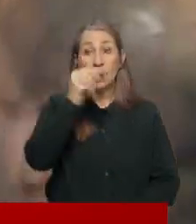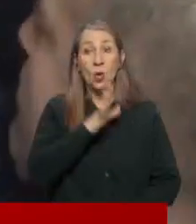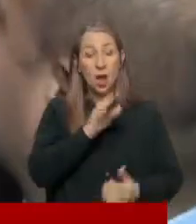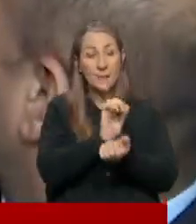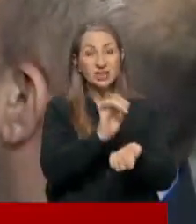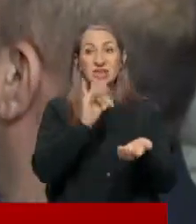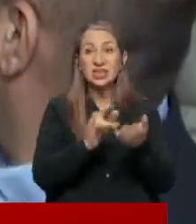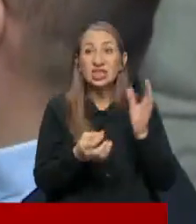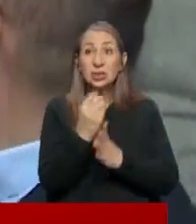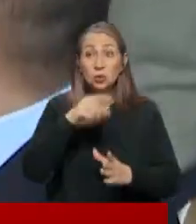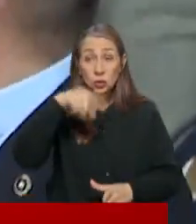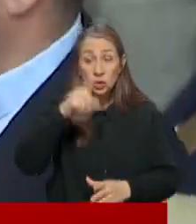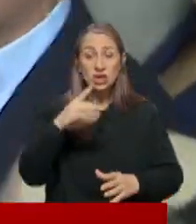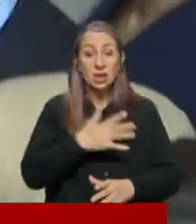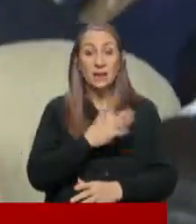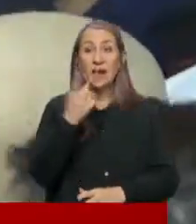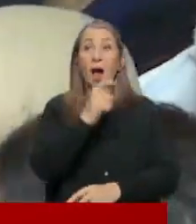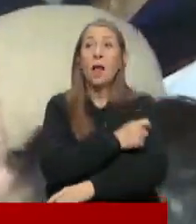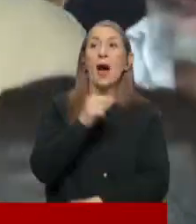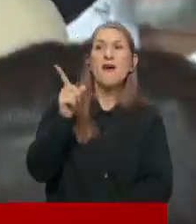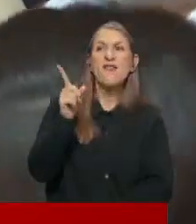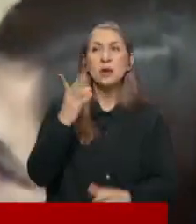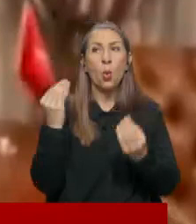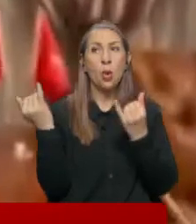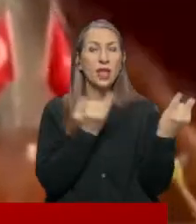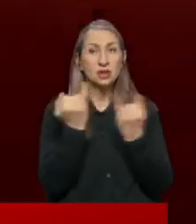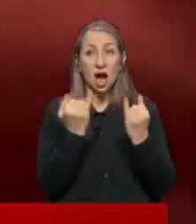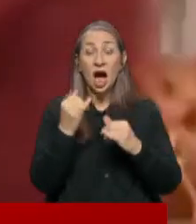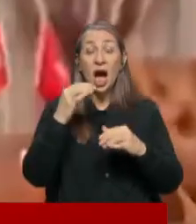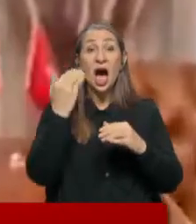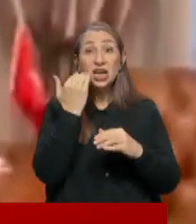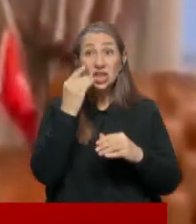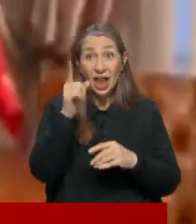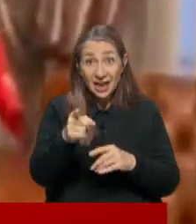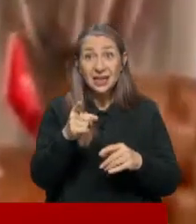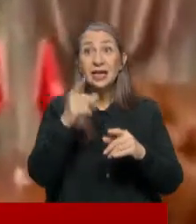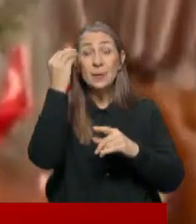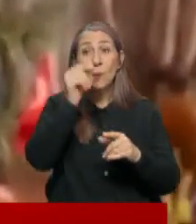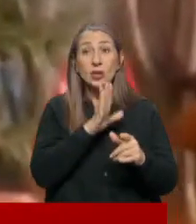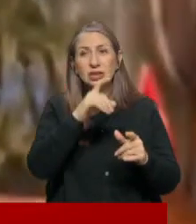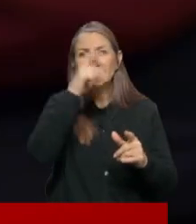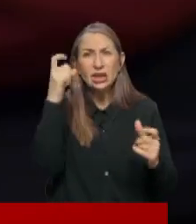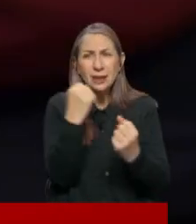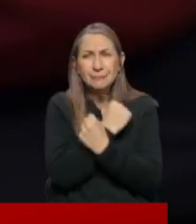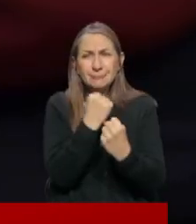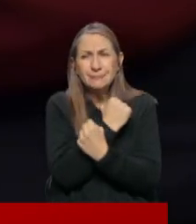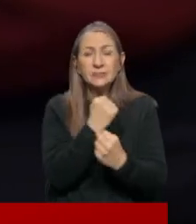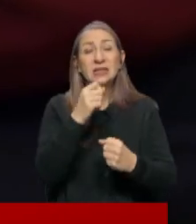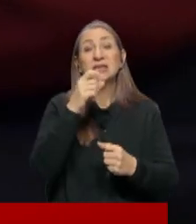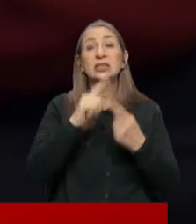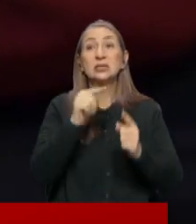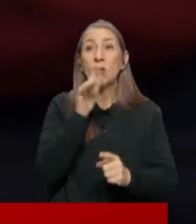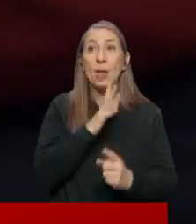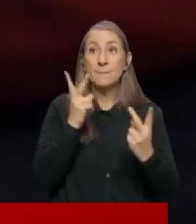hakkında hapis cezası çıktığı gün CHP liderinin Almanya'da olması çok tartışıldı. Akşener'le İmamoğlu'nun Saraçhane'deki sıcak fotoğrafı